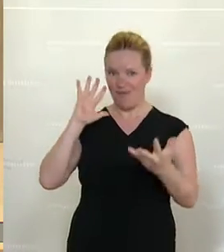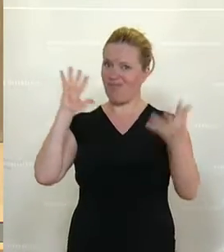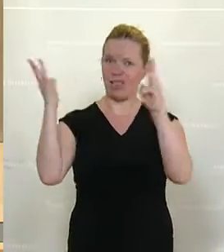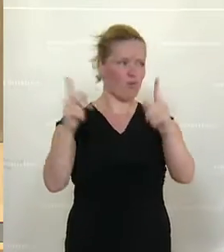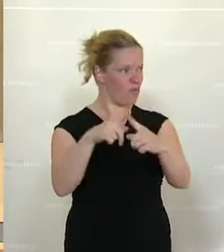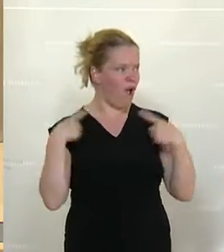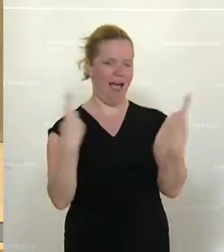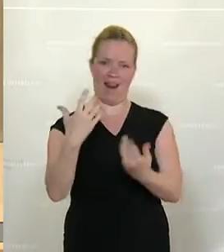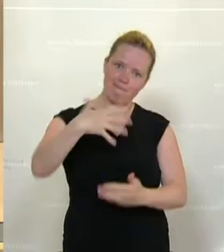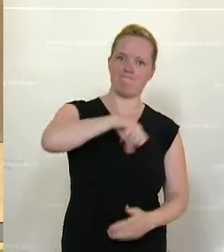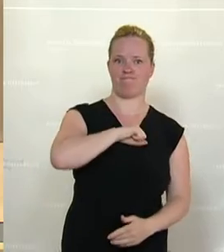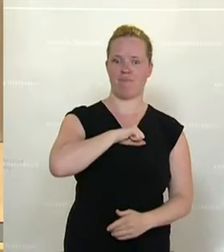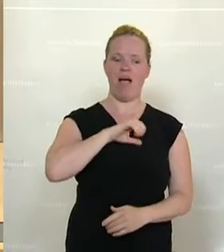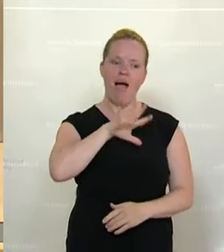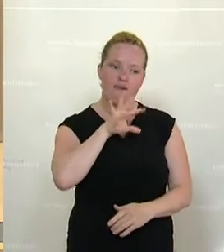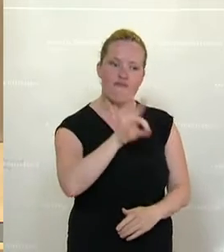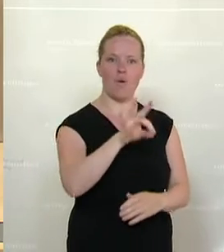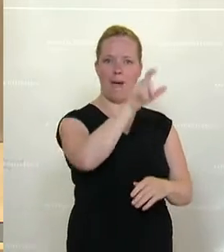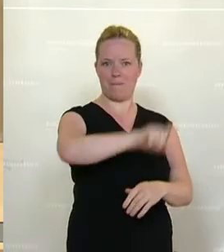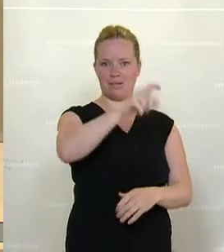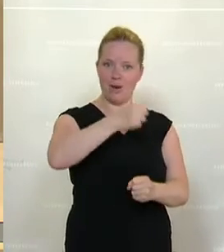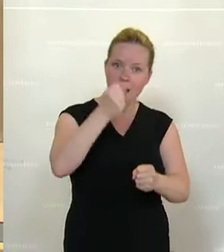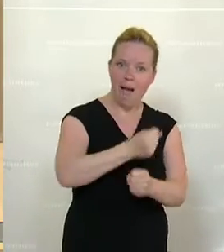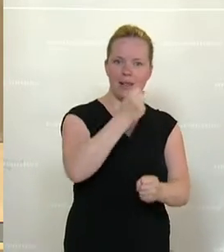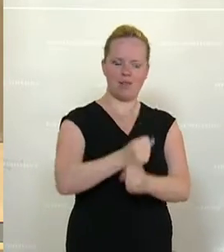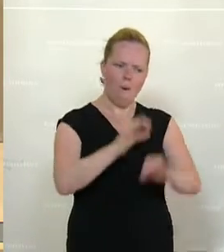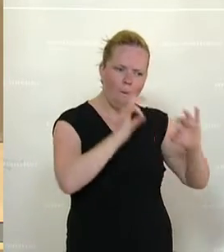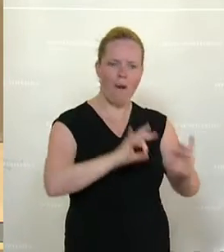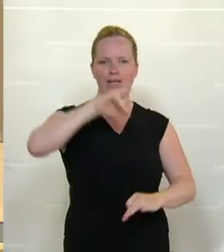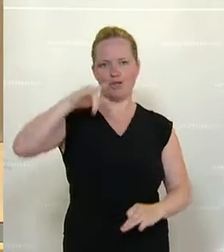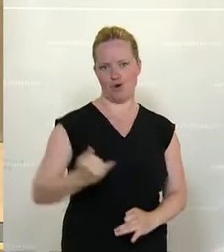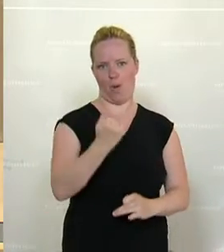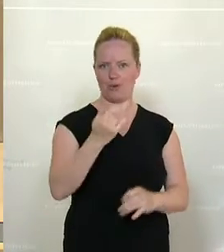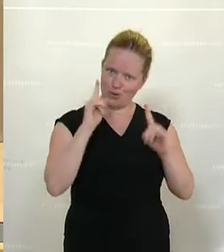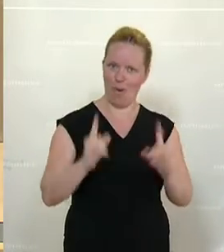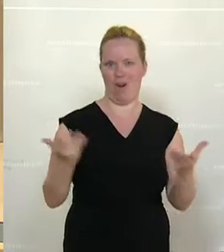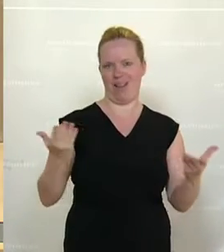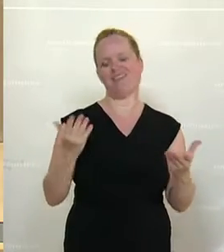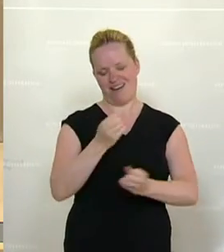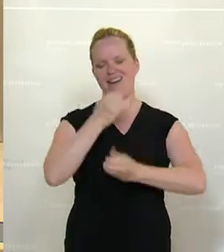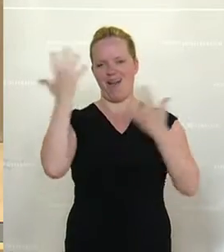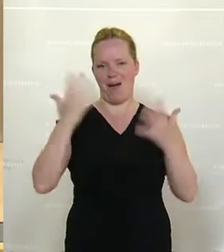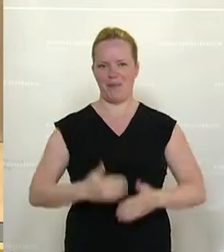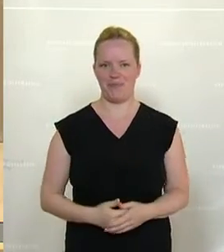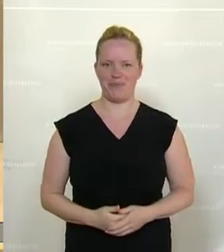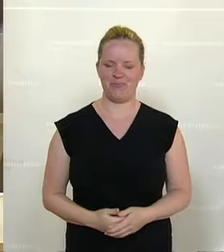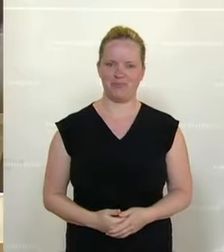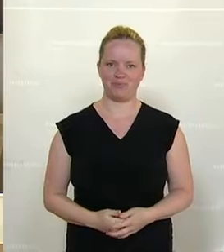sein. Die soll auch für die arbeitenden Menschen etwas bringen und ordentliche Jobs schaffen. Auch das ist klar. Und